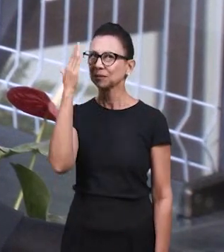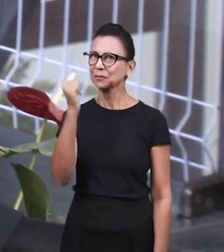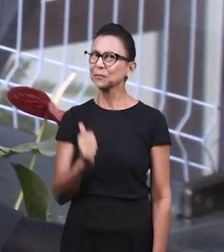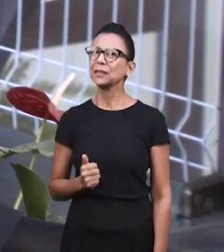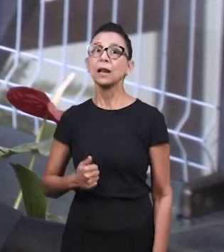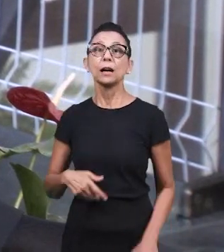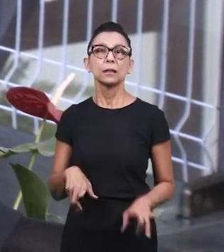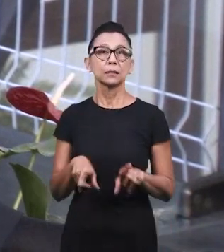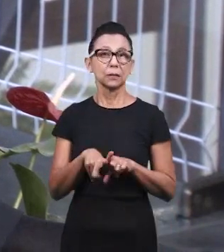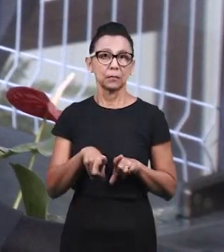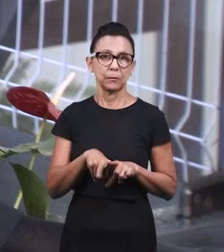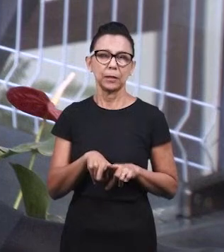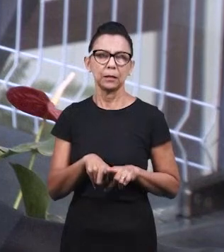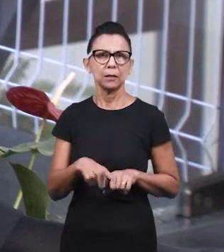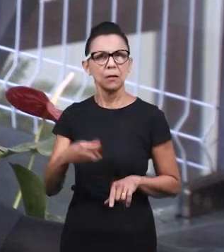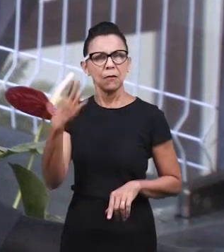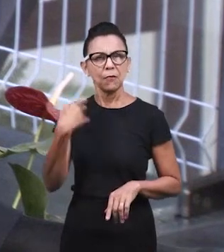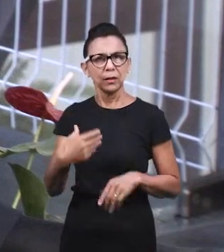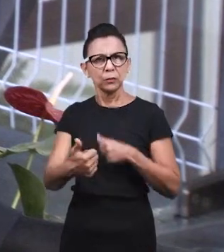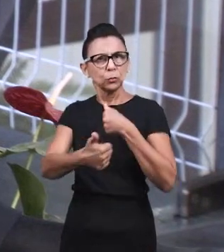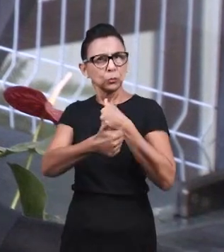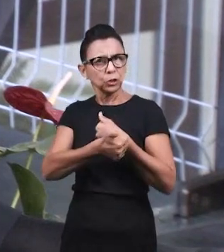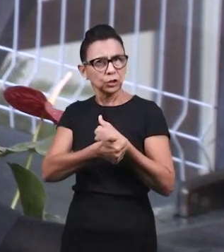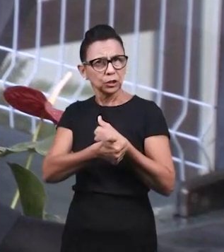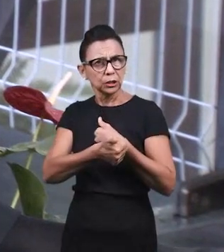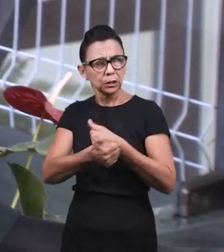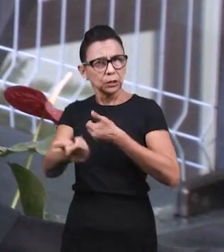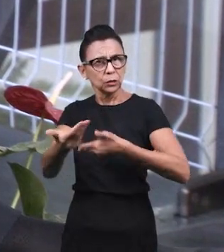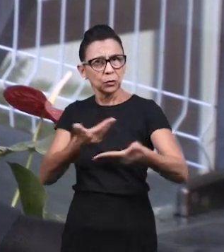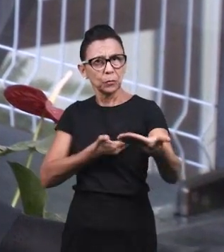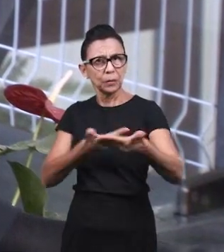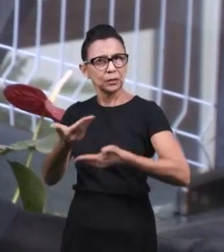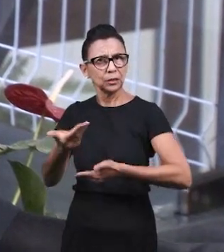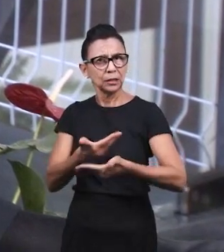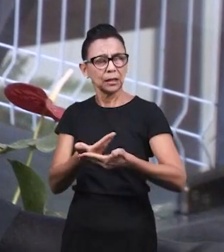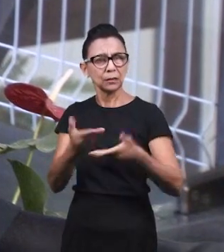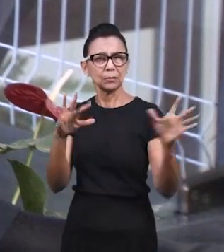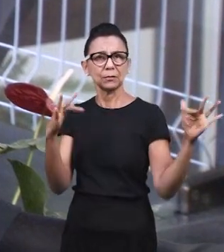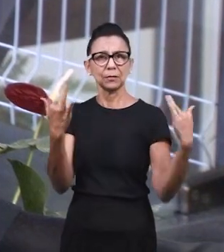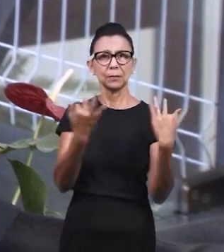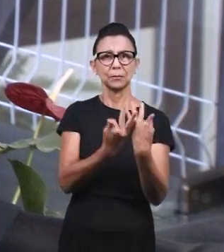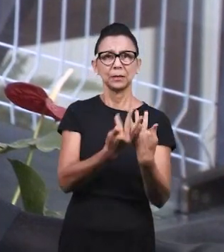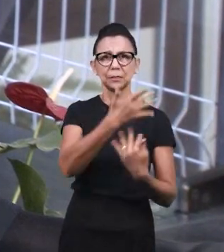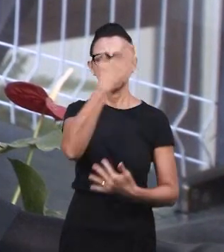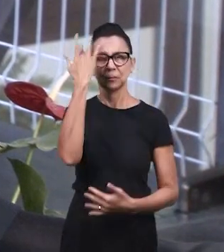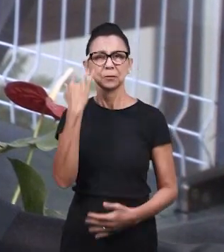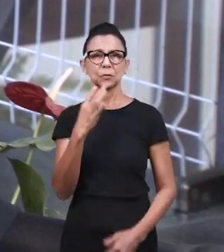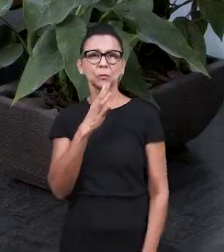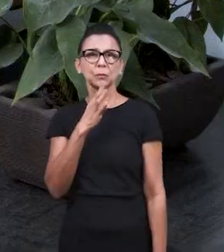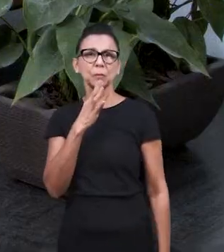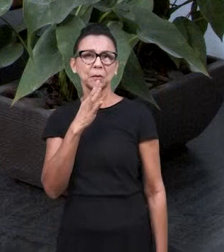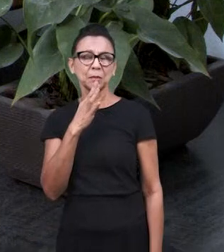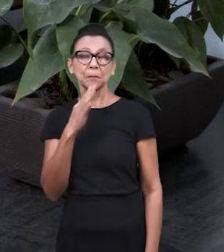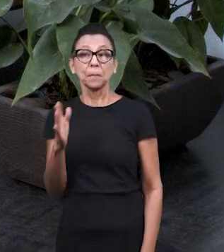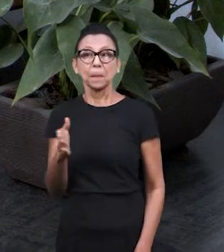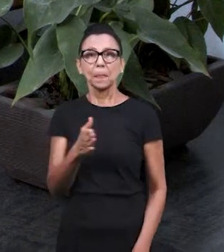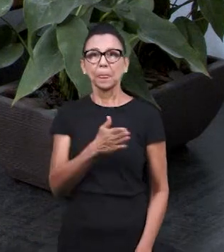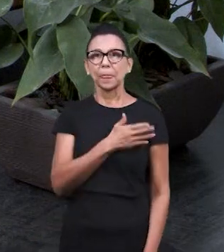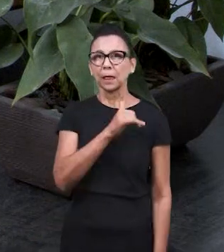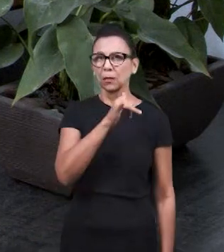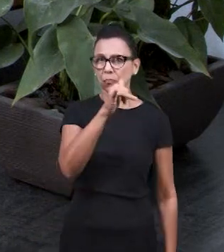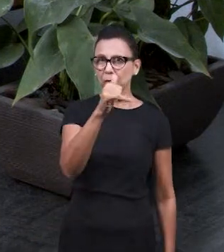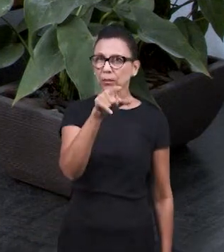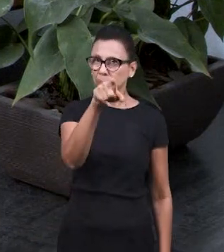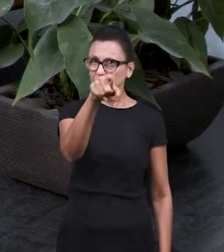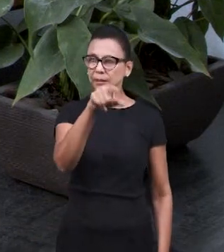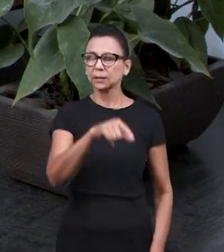très bien de connaître votre opinion. En plus de cela, vous pouvez liker et partager cette programmation avec vos connaissances